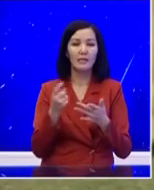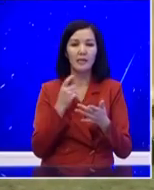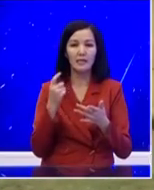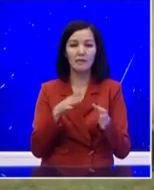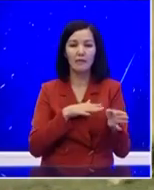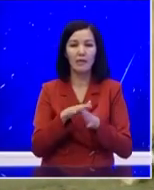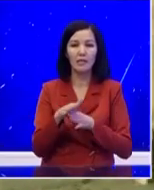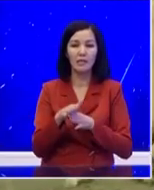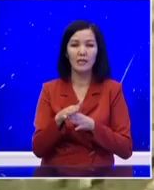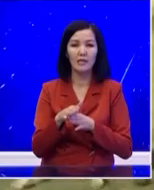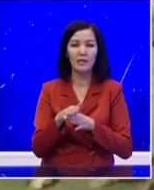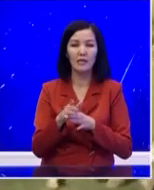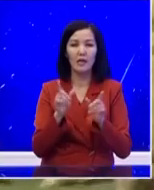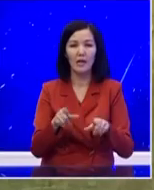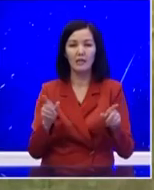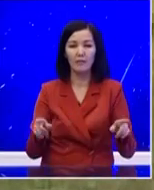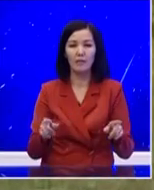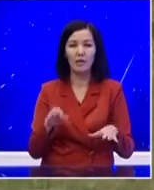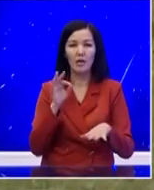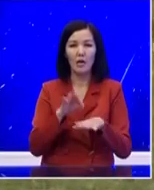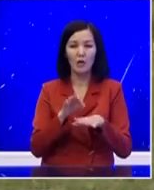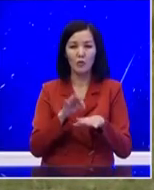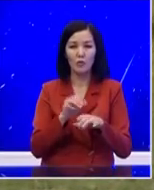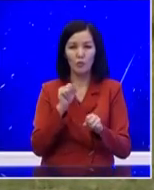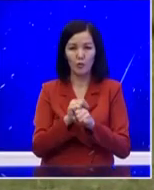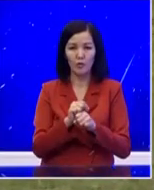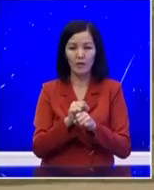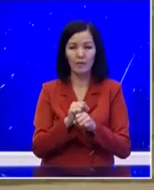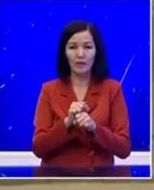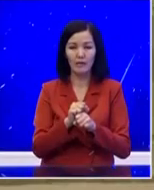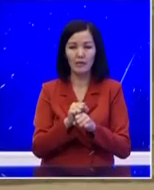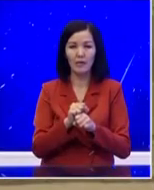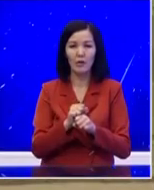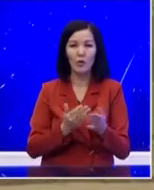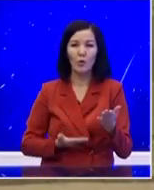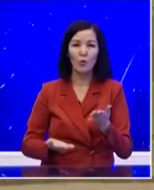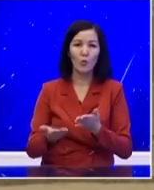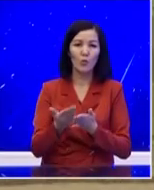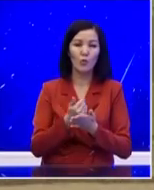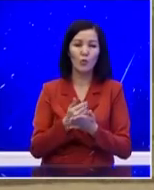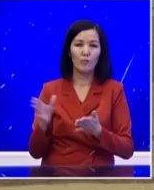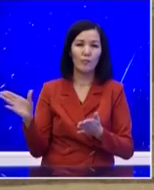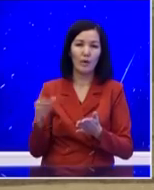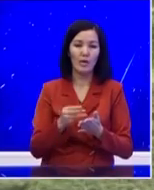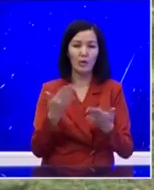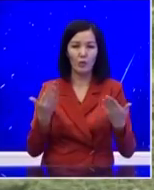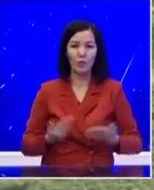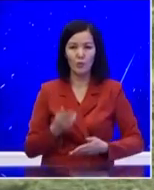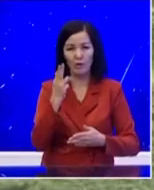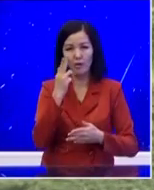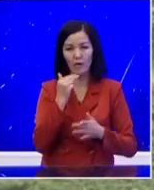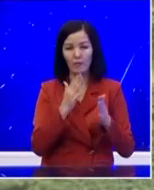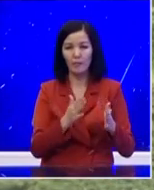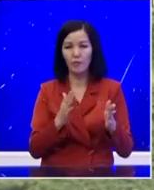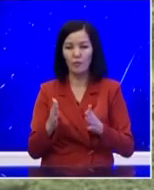тындырып отырған шаруа адамдары ел індеттен тез арылып, қамба дәнге, өріс малға, әрбір отбасы жанға толсын